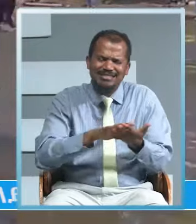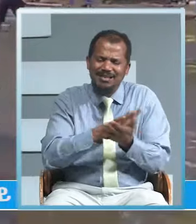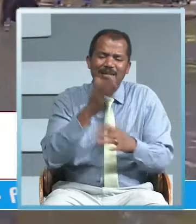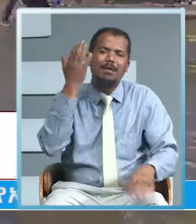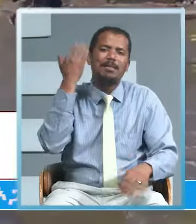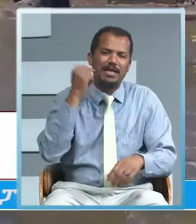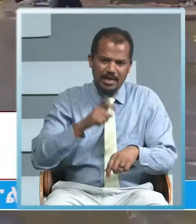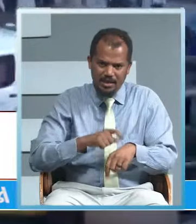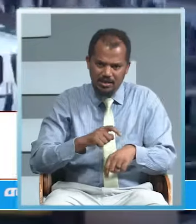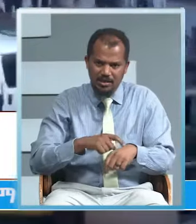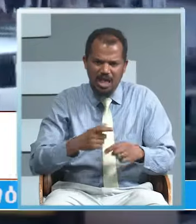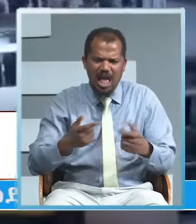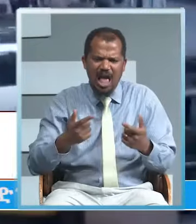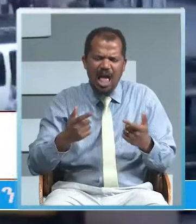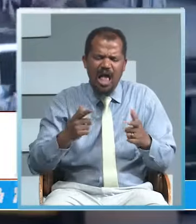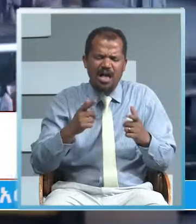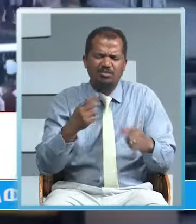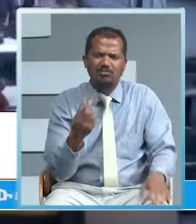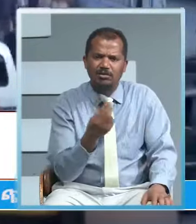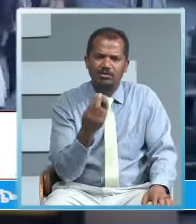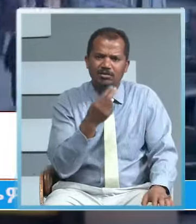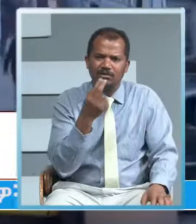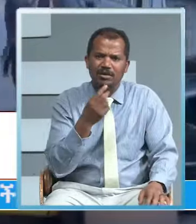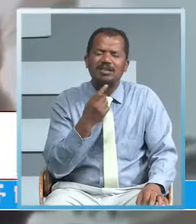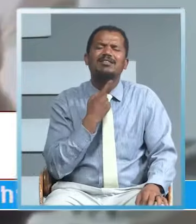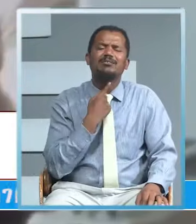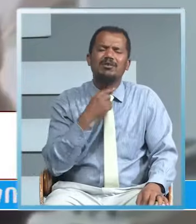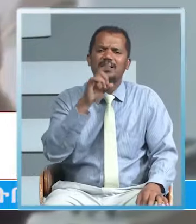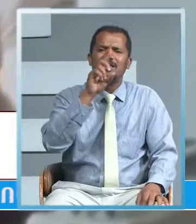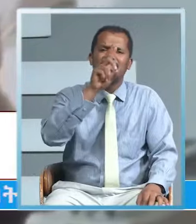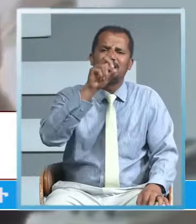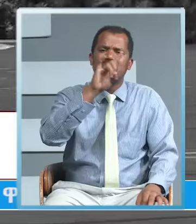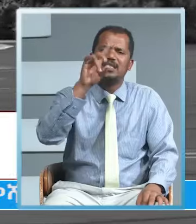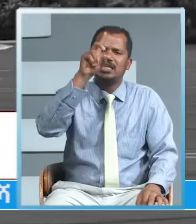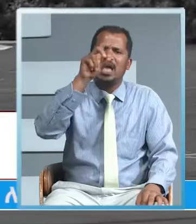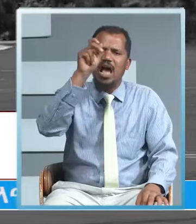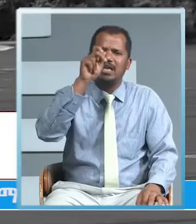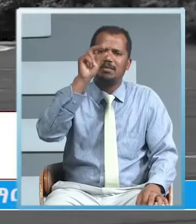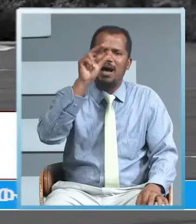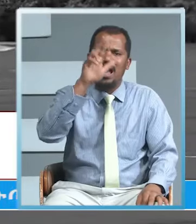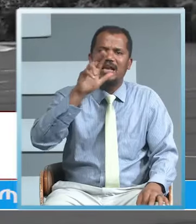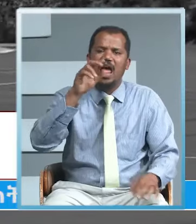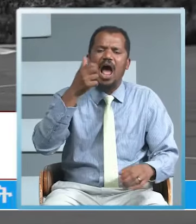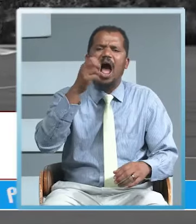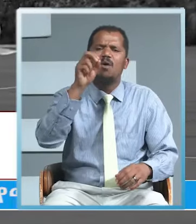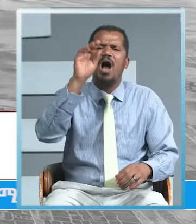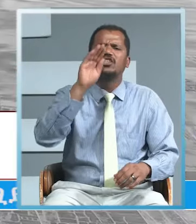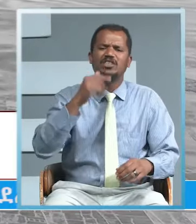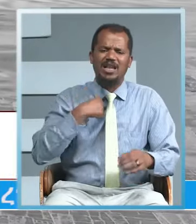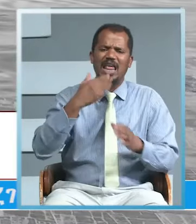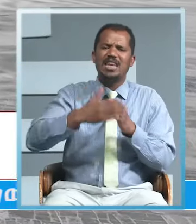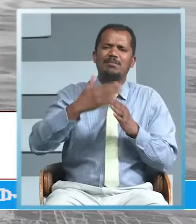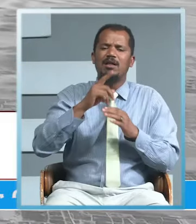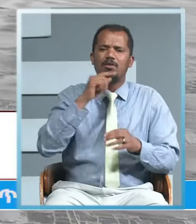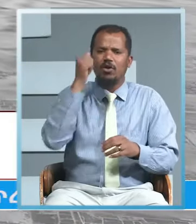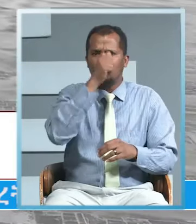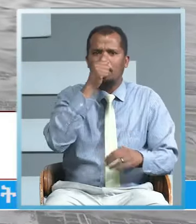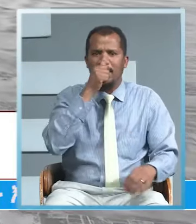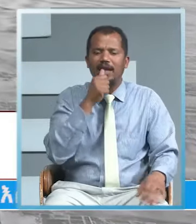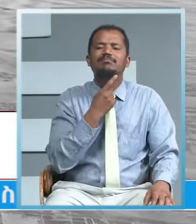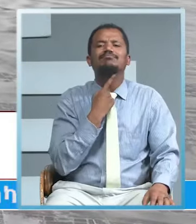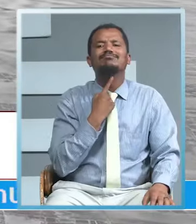በነበረ ጊዜ አጋጣሚውን ለመጠቀም የከጀለው የዚያድ ባሬ ወራሪ ኃይል አዋሽ ነው ድንበሬ በማለት ኢትዮጵያን